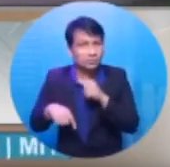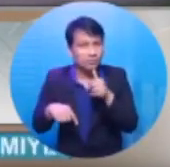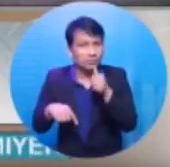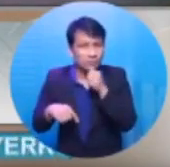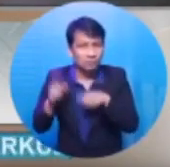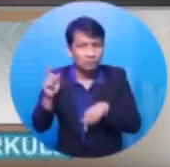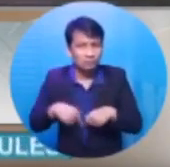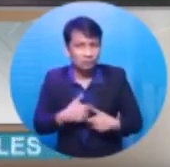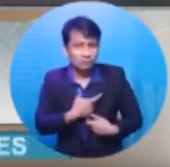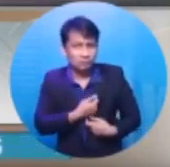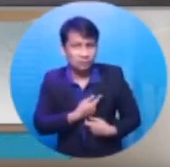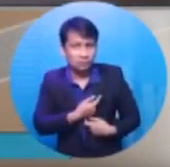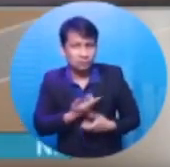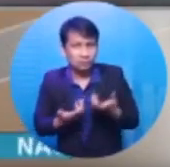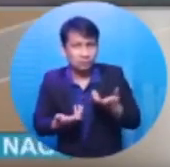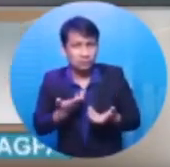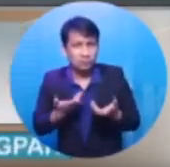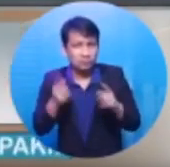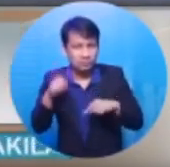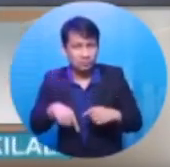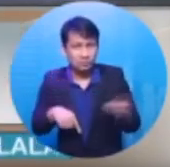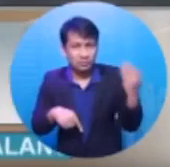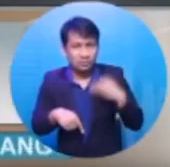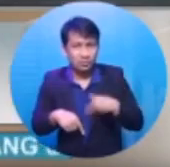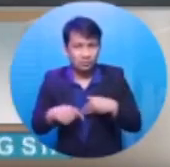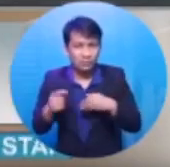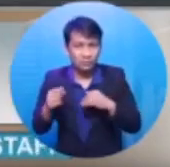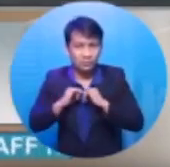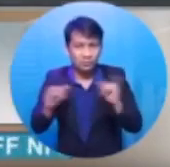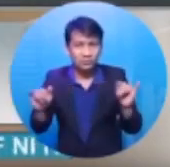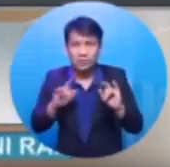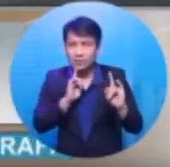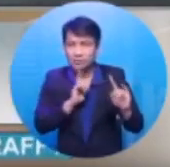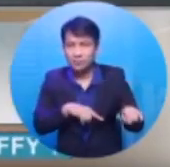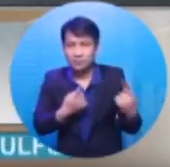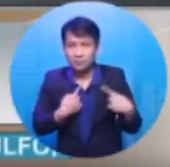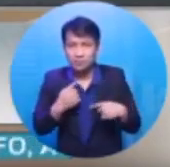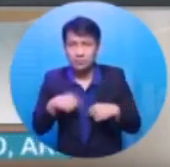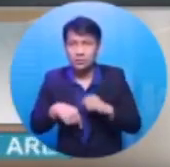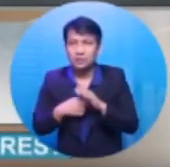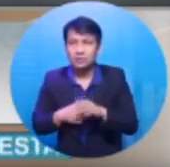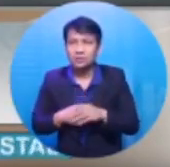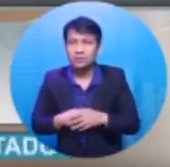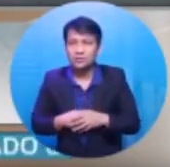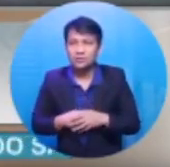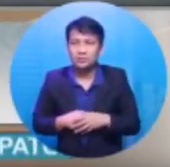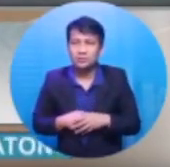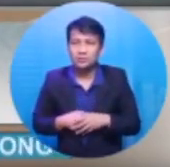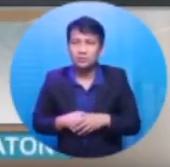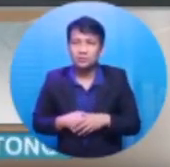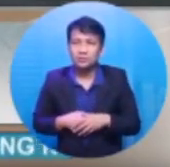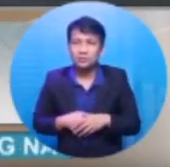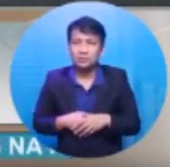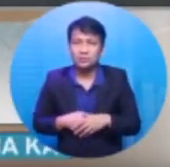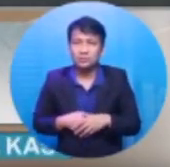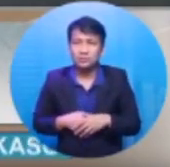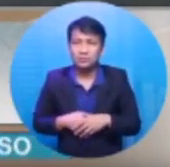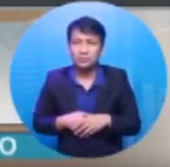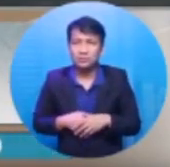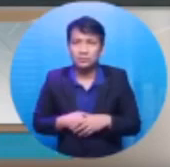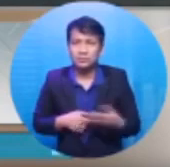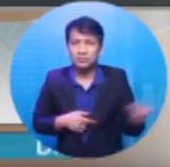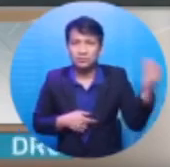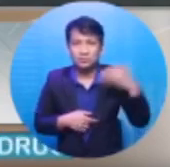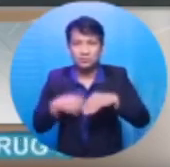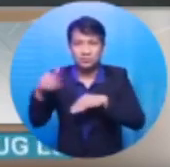dahil guilty ba kayo? So may pagkakataon pa kayo, Albuera family, na sagutin ang mga tawag namin. Nandito naman po sa harap ko ah. Nandiyan? Opo, dumating